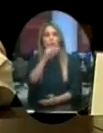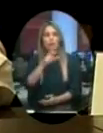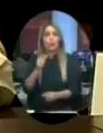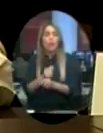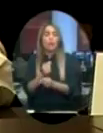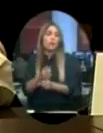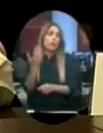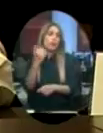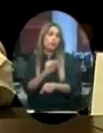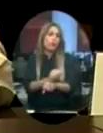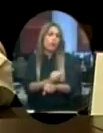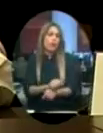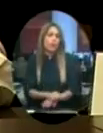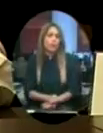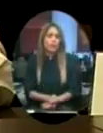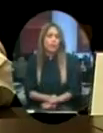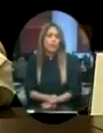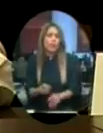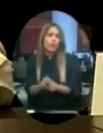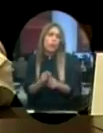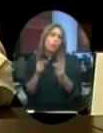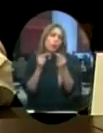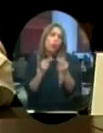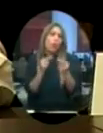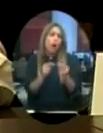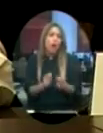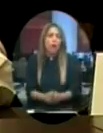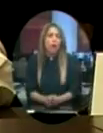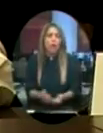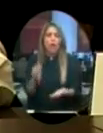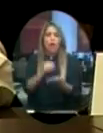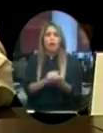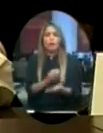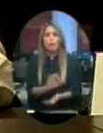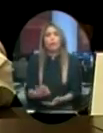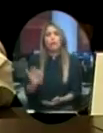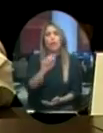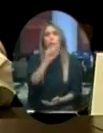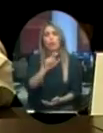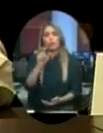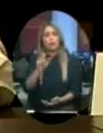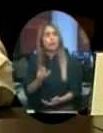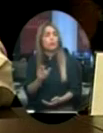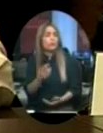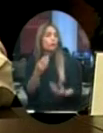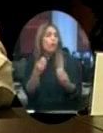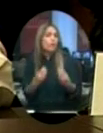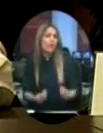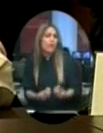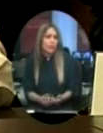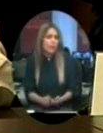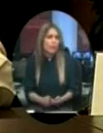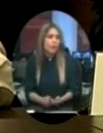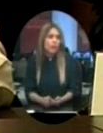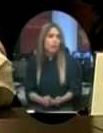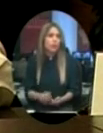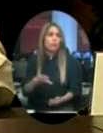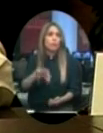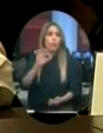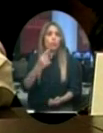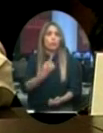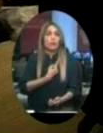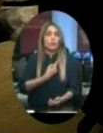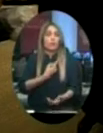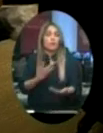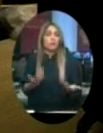מיקוח. וכן, קלף מיקוח, ופשוט על גבם של אנשים שממש לא מגיע להם, אנשים טובים, שמצאו את עצמם פה באמצע, וזה